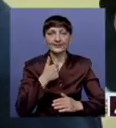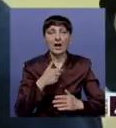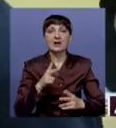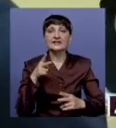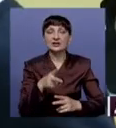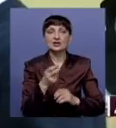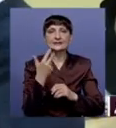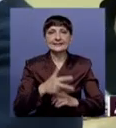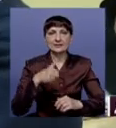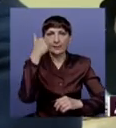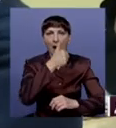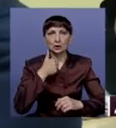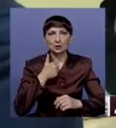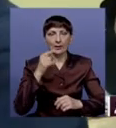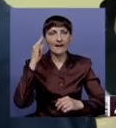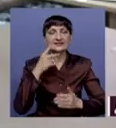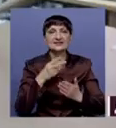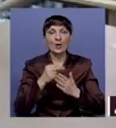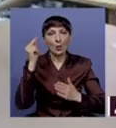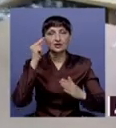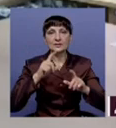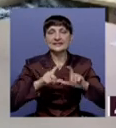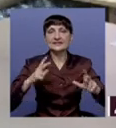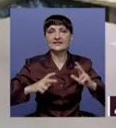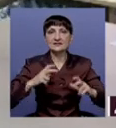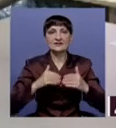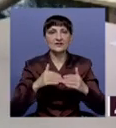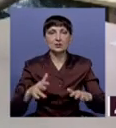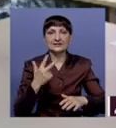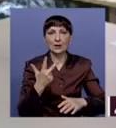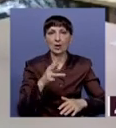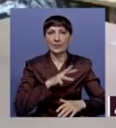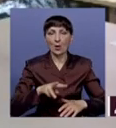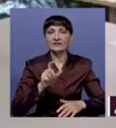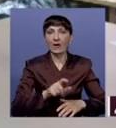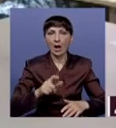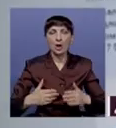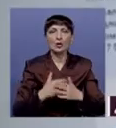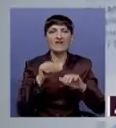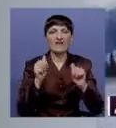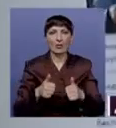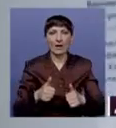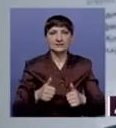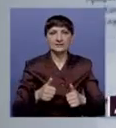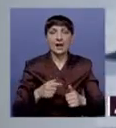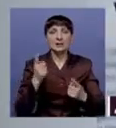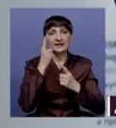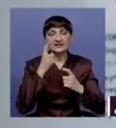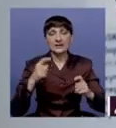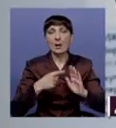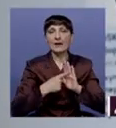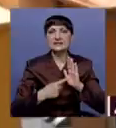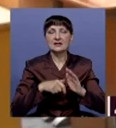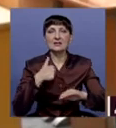в 2030 году отечественные учебные заведения выпустят порядка 3 миллионов кадров новой формации. Такими сведениями